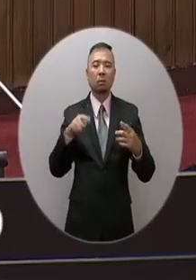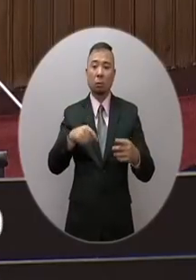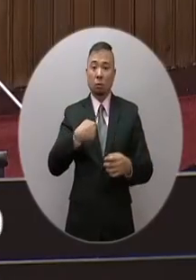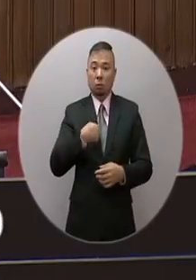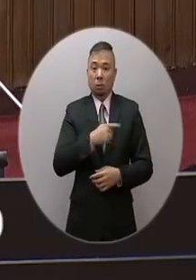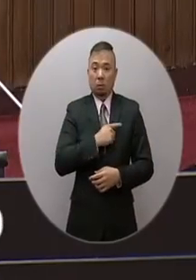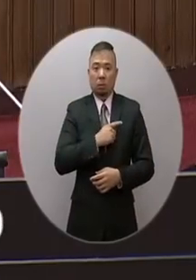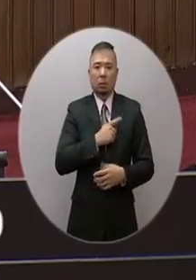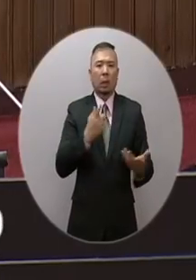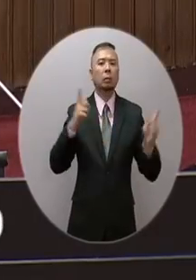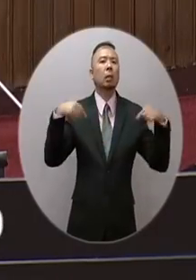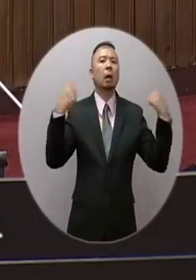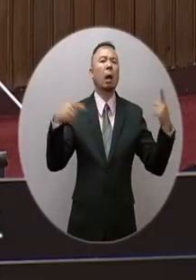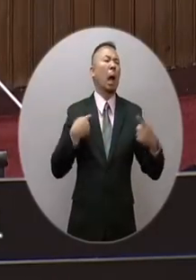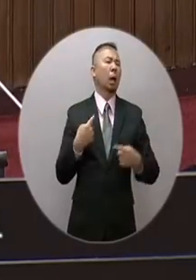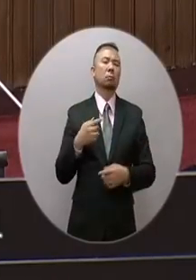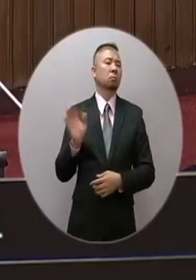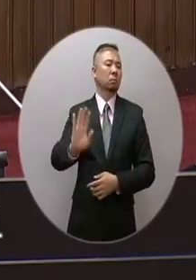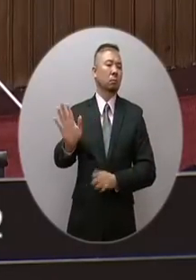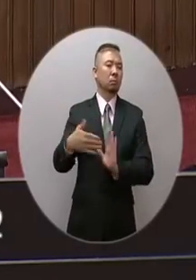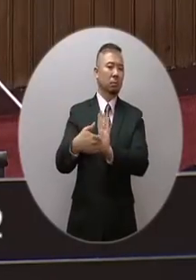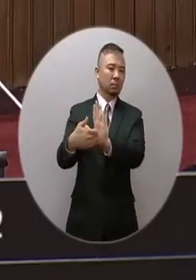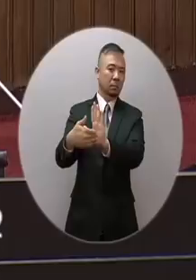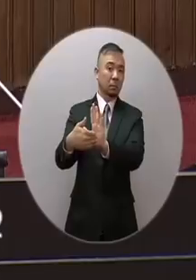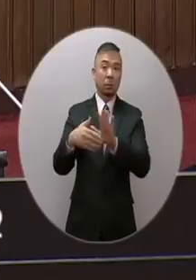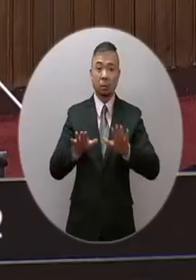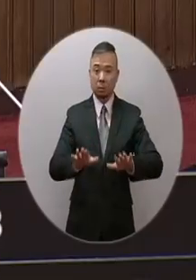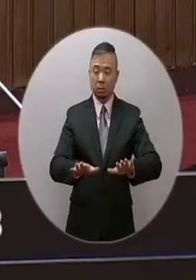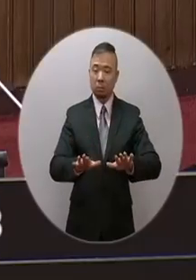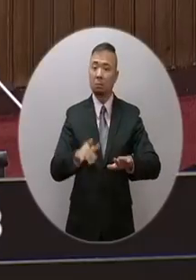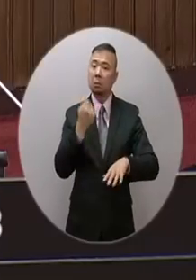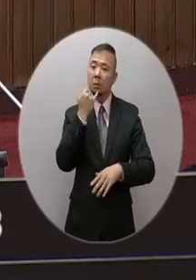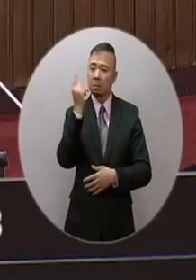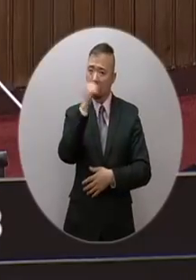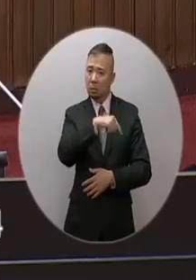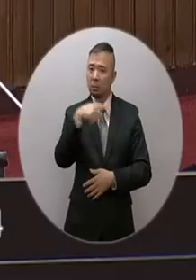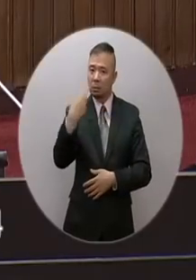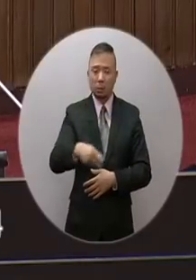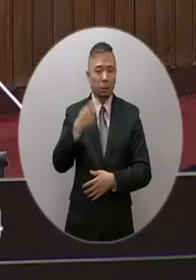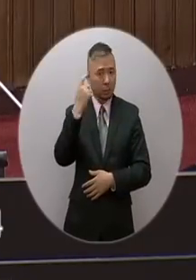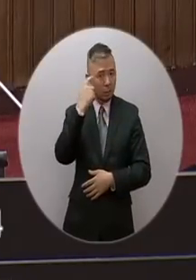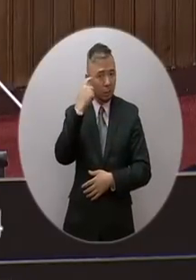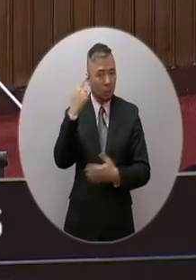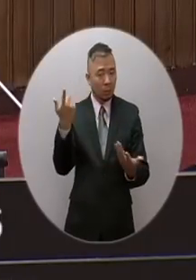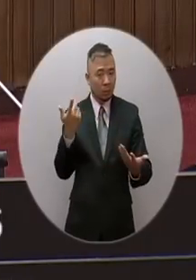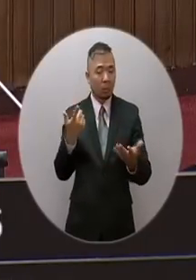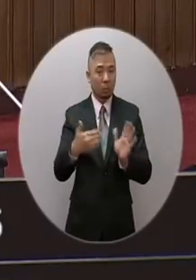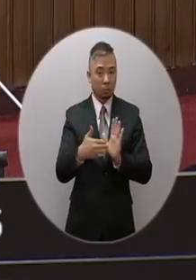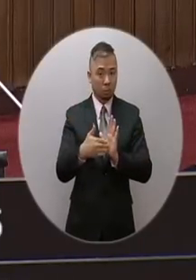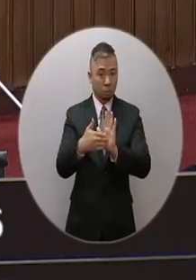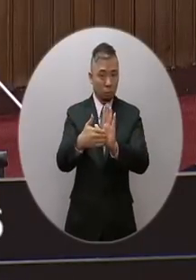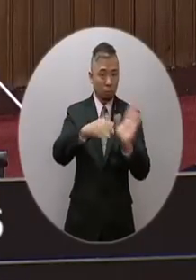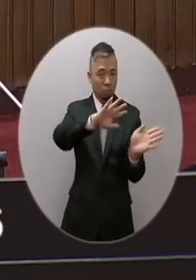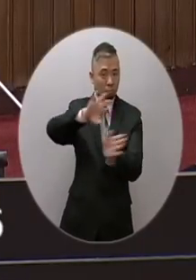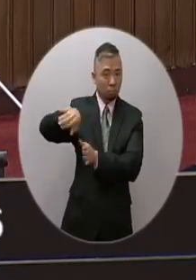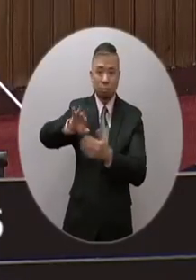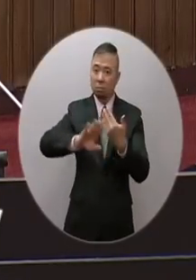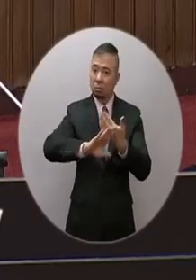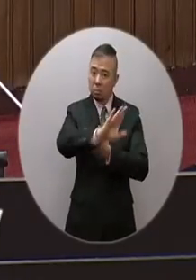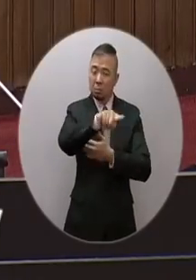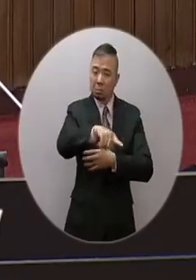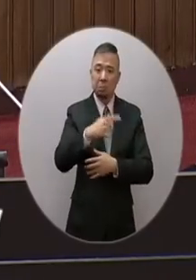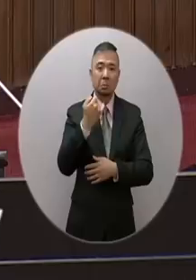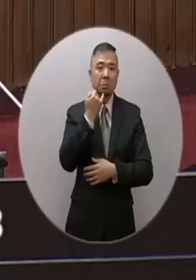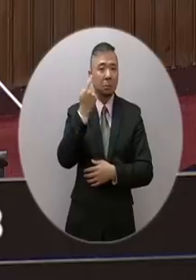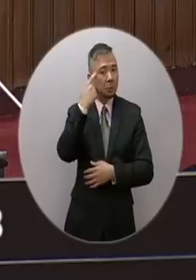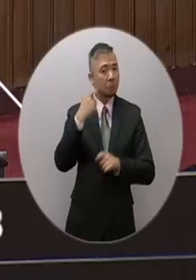就是拒绝，今后是否应重新思考除拒绝外的因应对策呢？过往